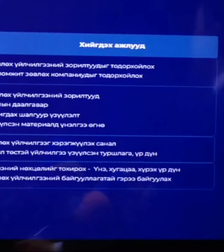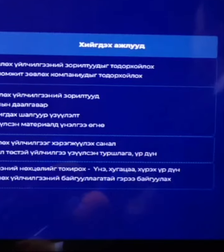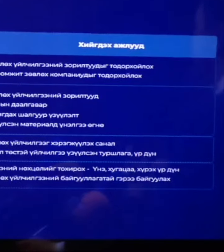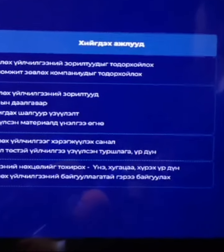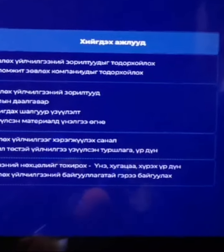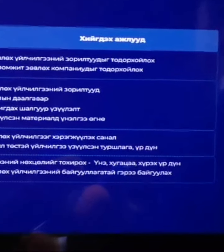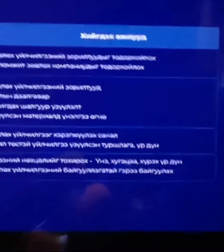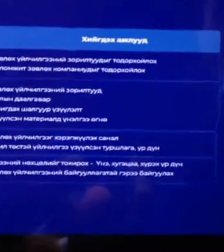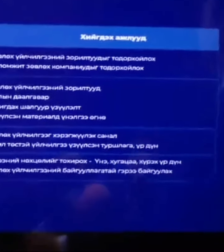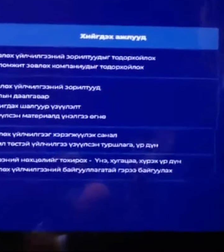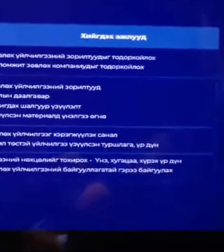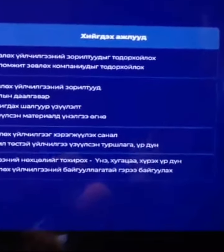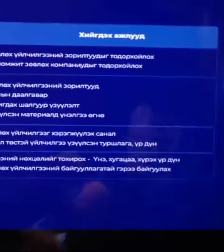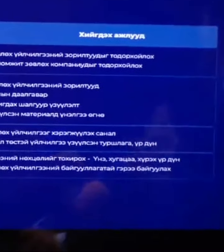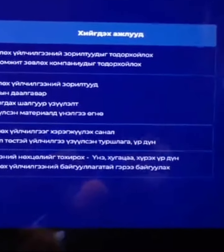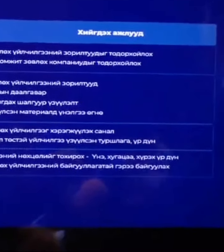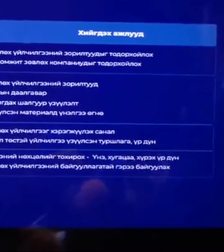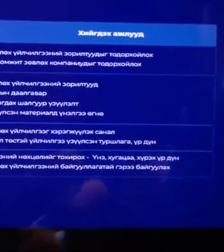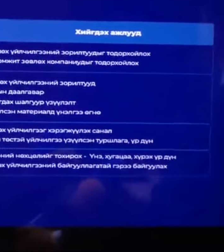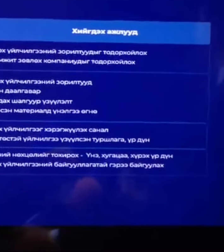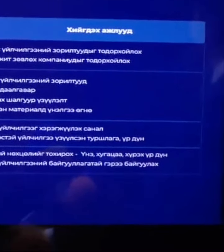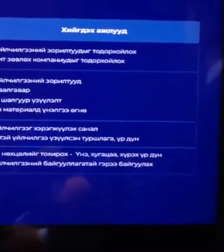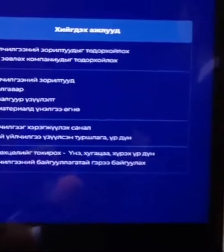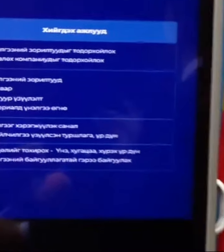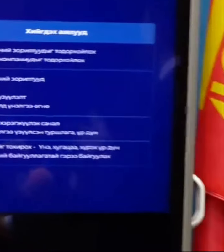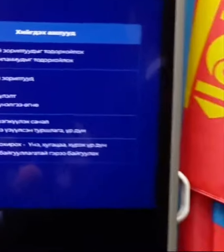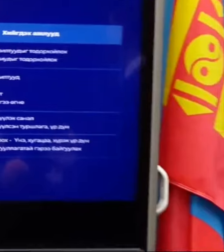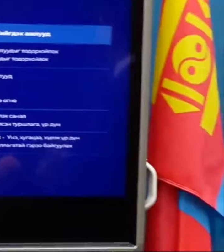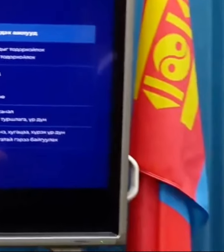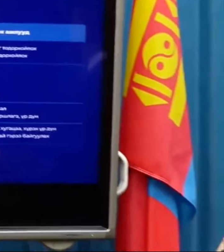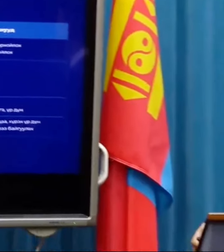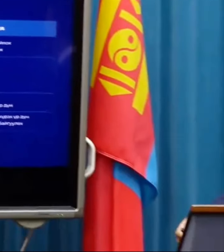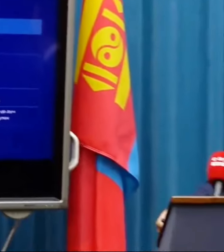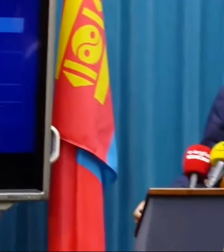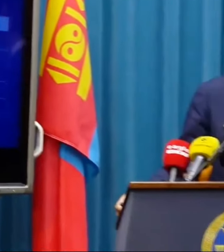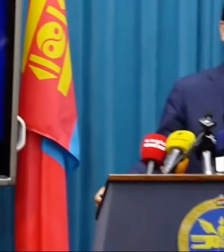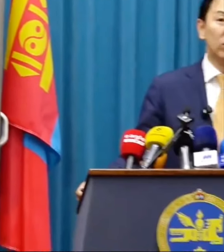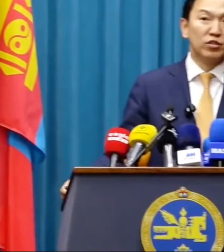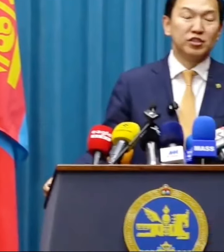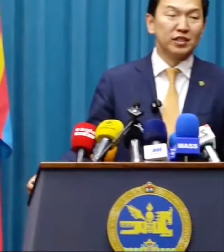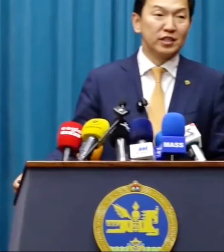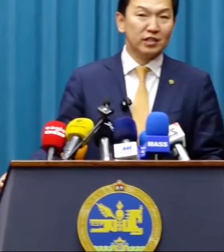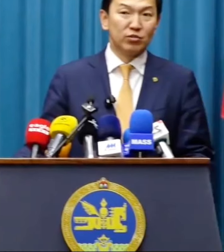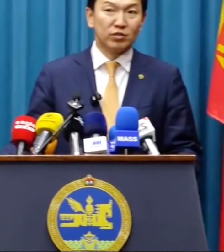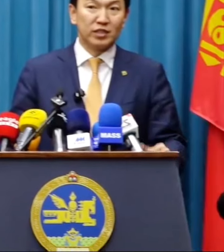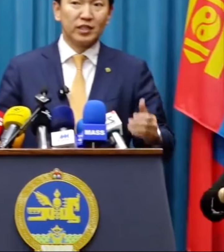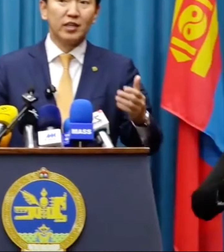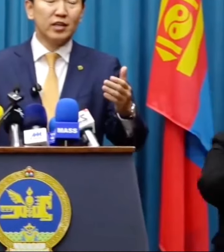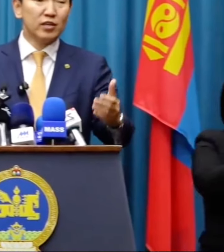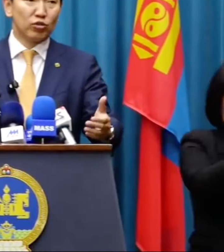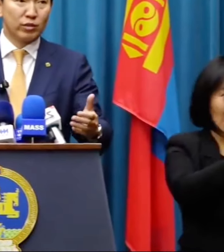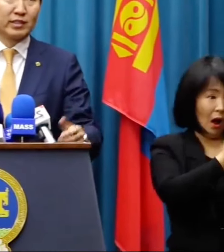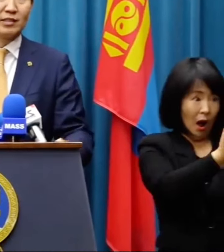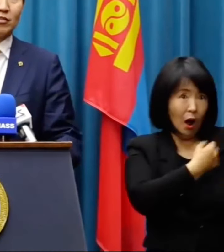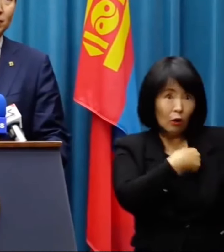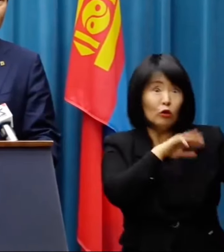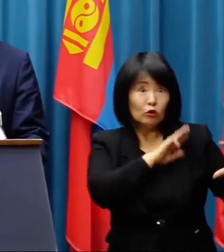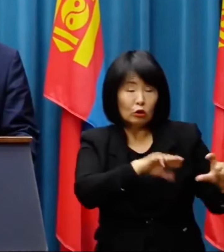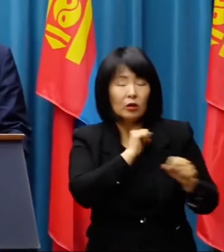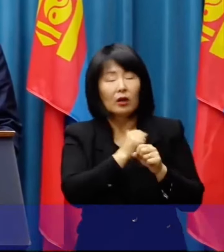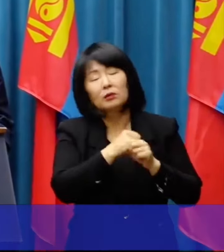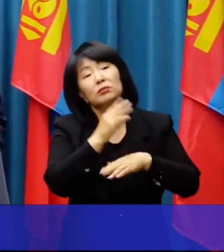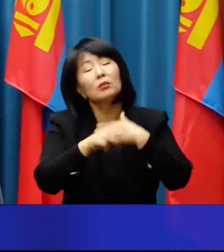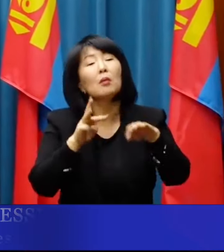шийдвэрийг гаргаж ийна гэж хэлж байна. Тэгэхээр өнөөдрөөс илүү ашигтай ажиллах, өнөөдрөөс илүү үр ашиг өгөөч гэх нэргэд хүртэхийн тулд л одоо